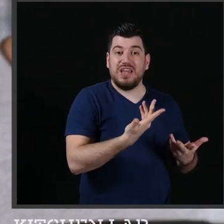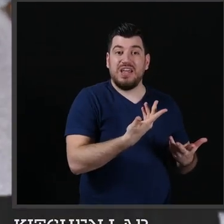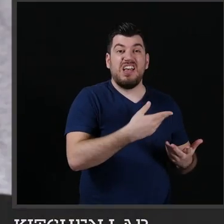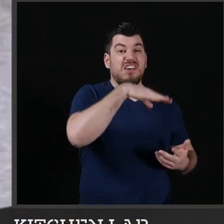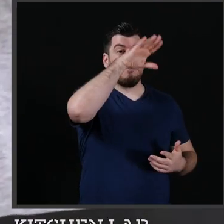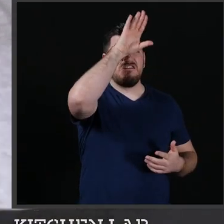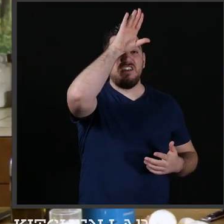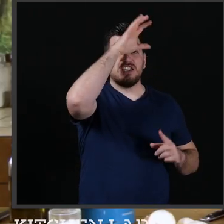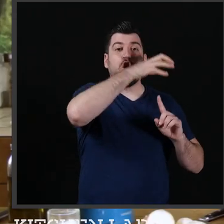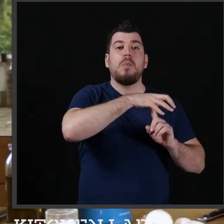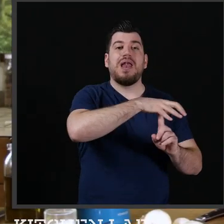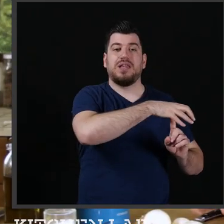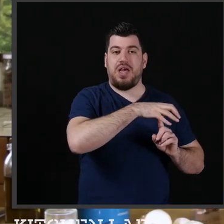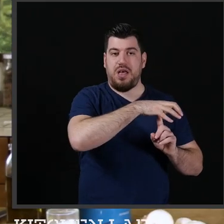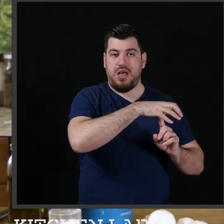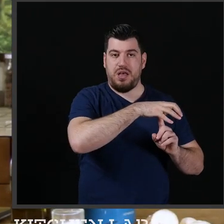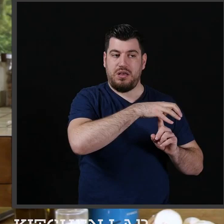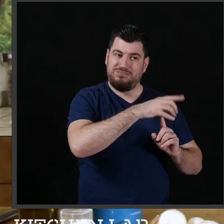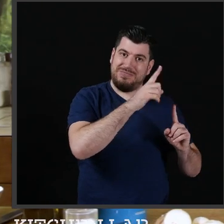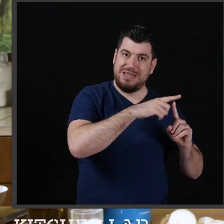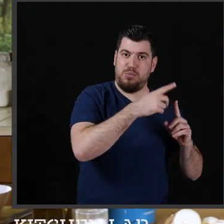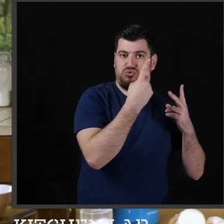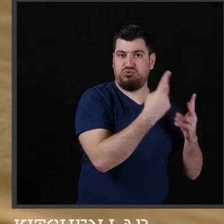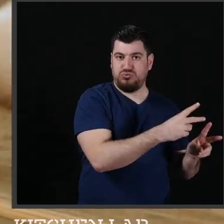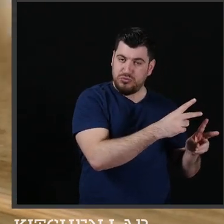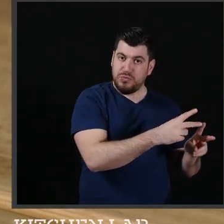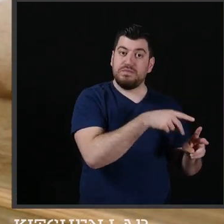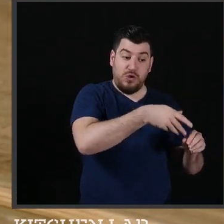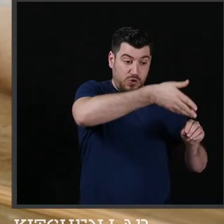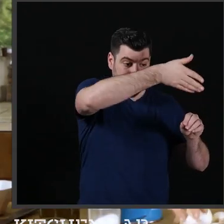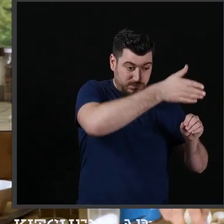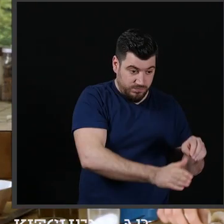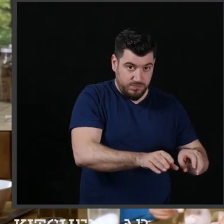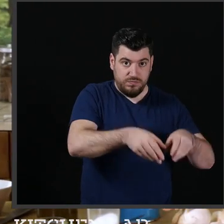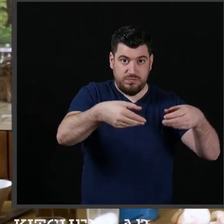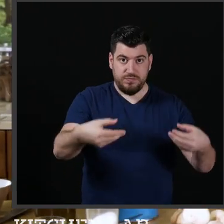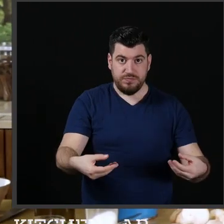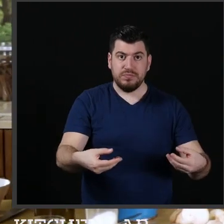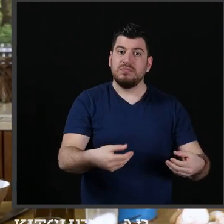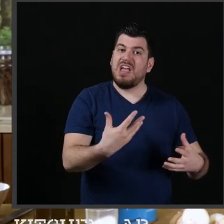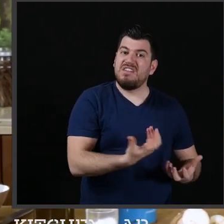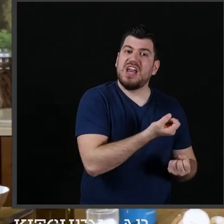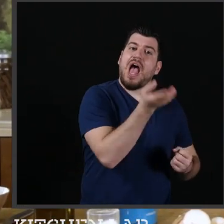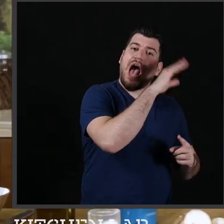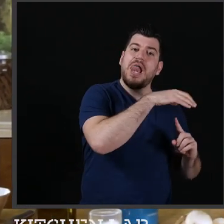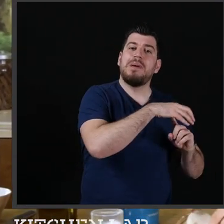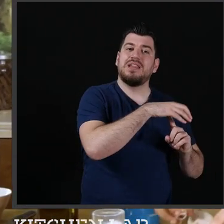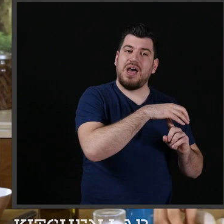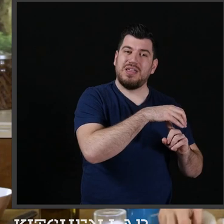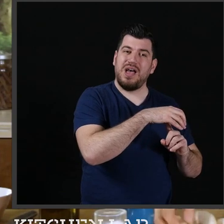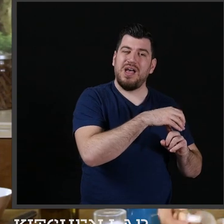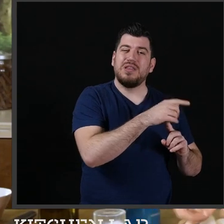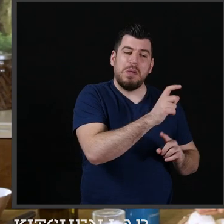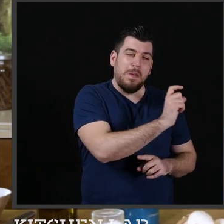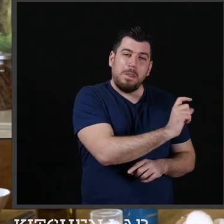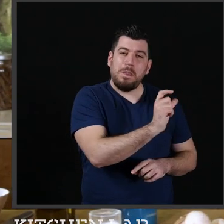βασιλομανίταρα, King Oyster, οπότε θα τα κόψω στη μέση. Έχω βρει κάτι μανιταράκια που είναι σχεδόν σαν σιτάκια,